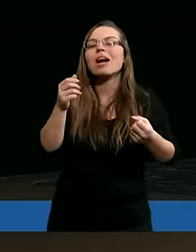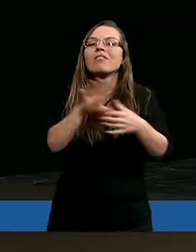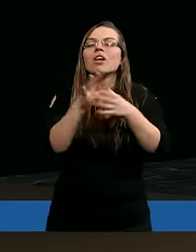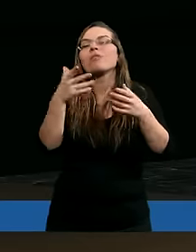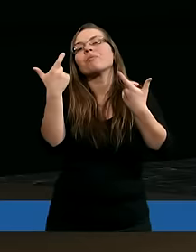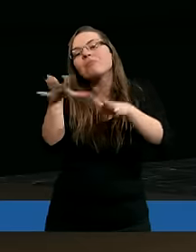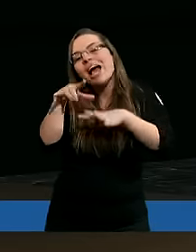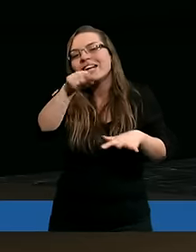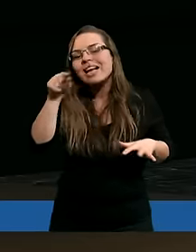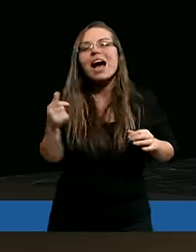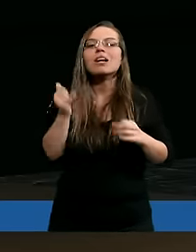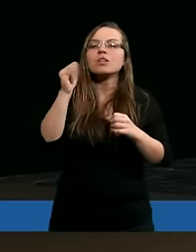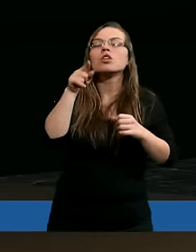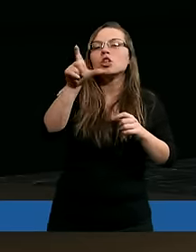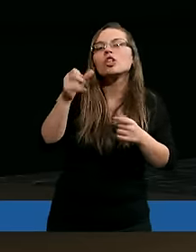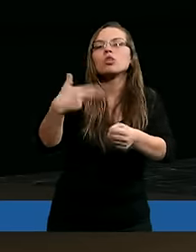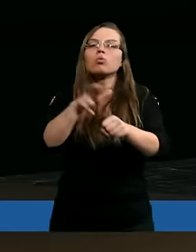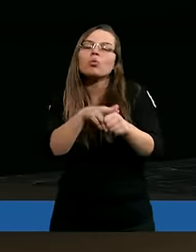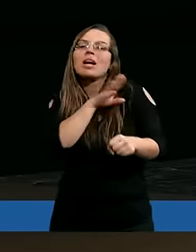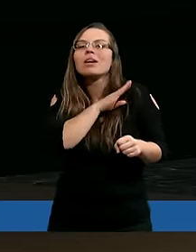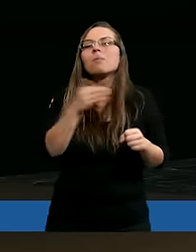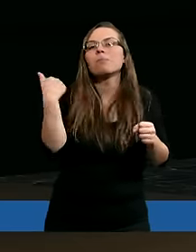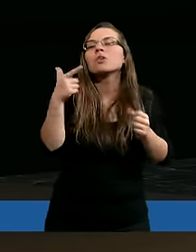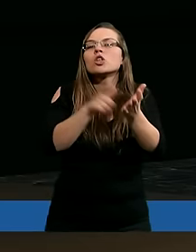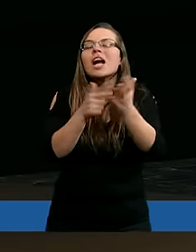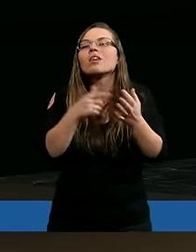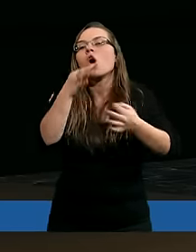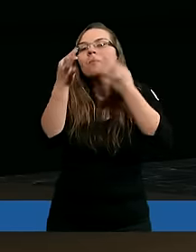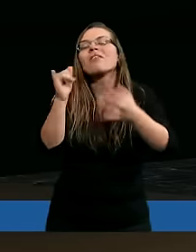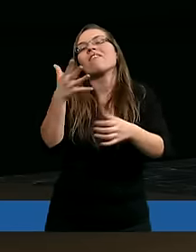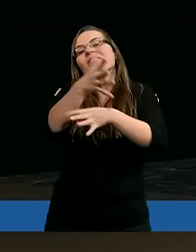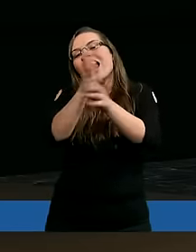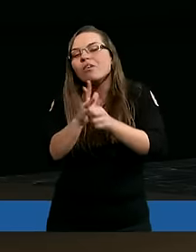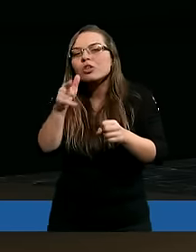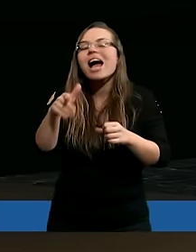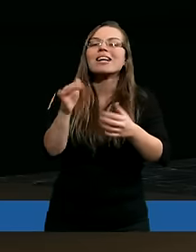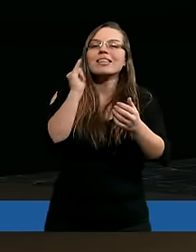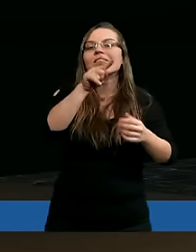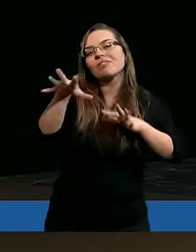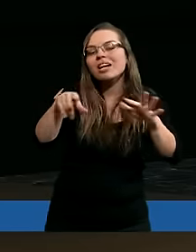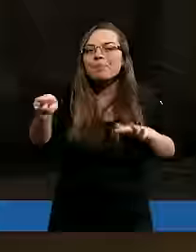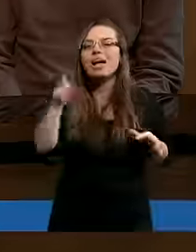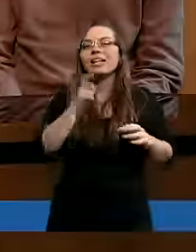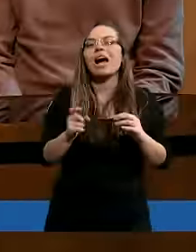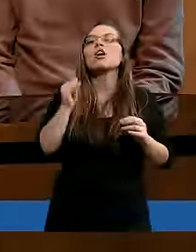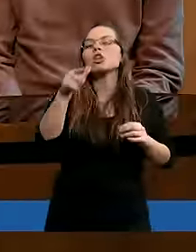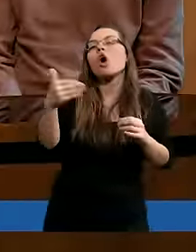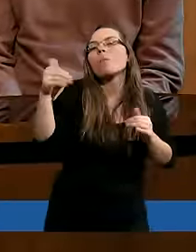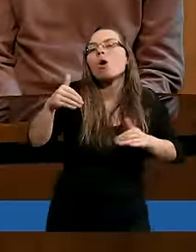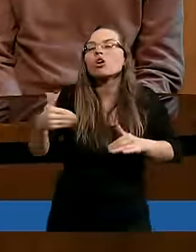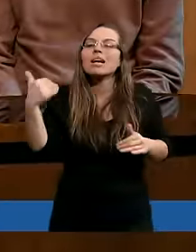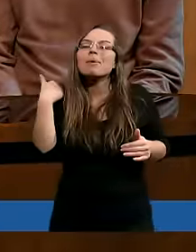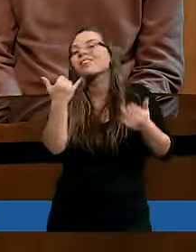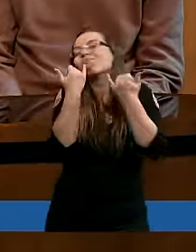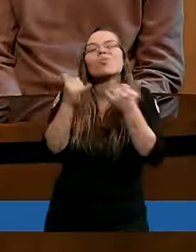przez wskrzeszenie, ale byli też ci, którzy zginęli, byli prześladowani, więzieni, przeżynani piłą. Także tutaj może być,